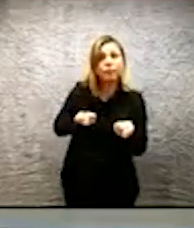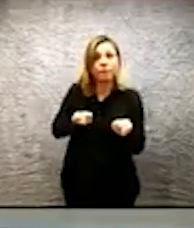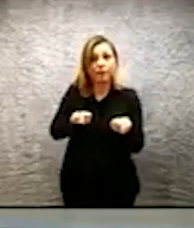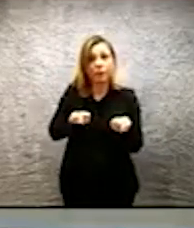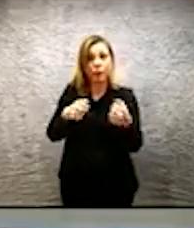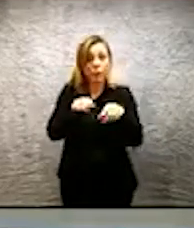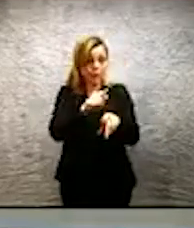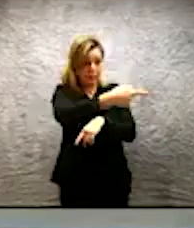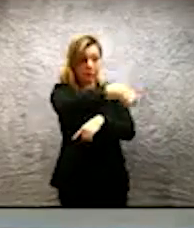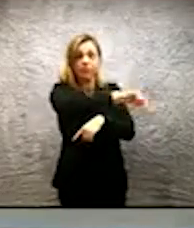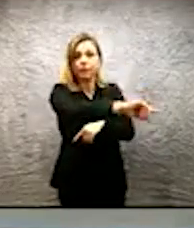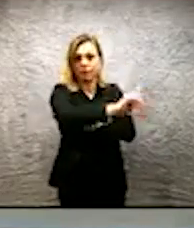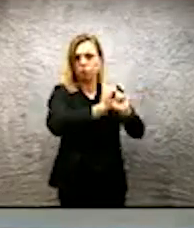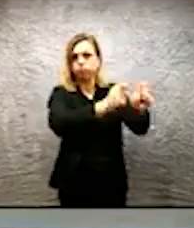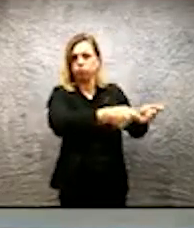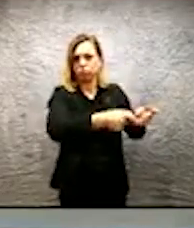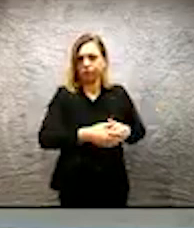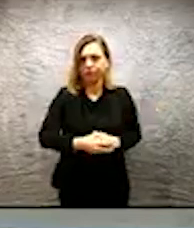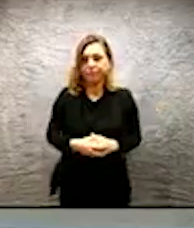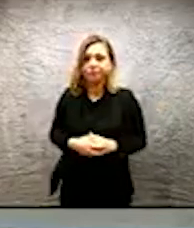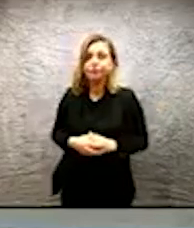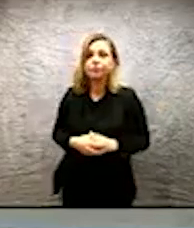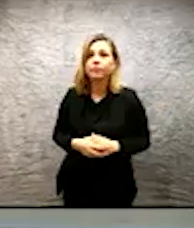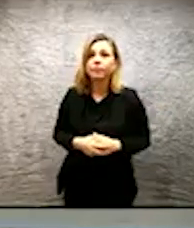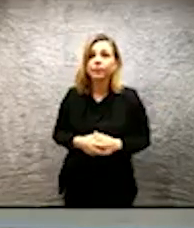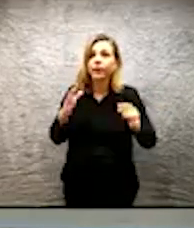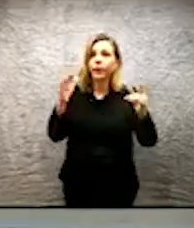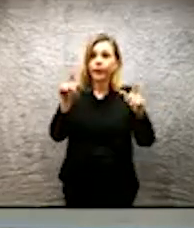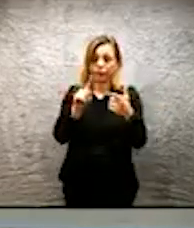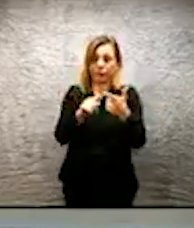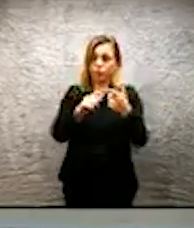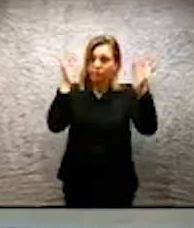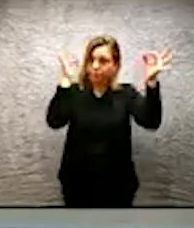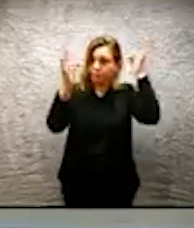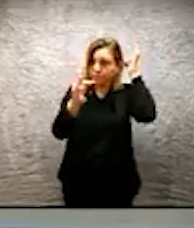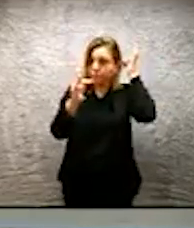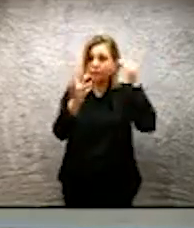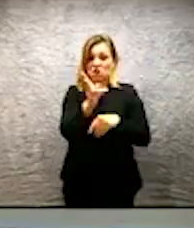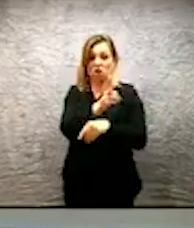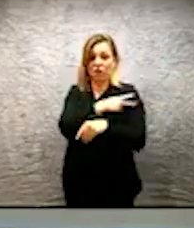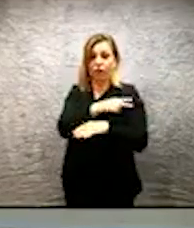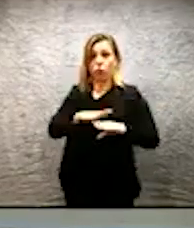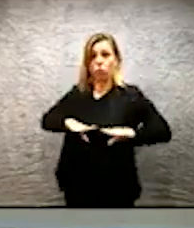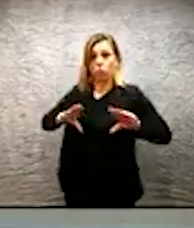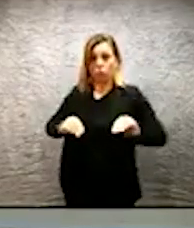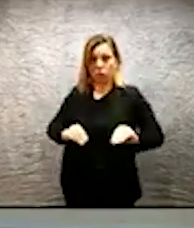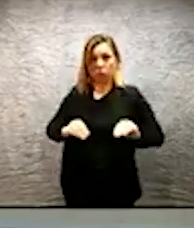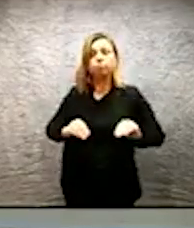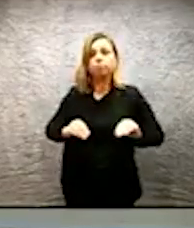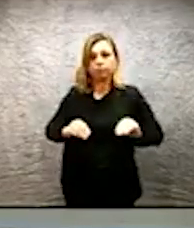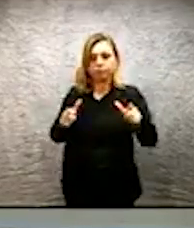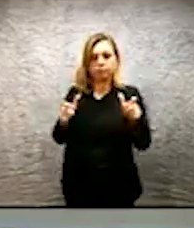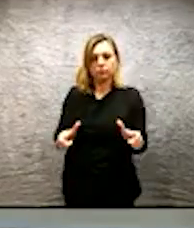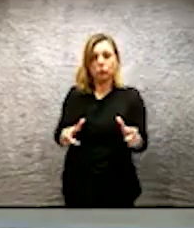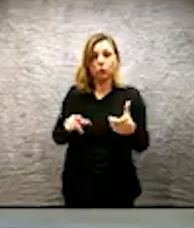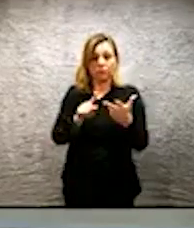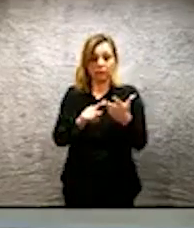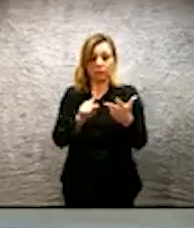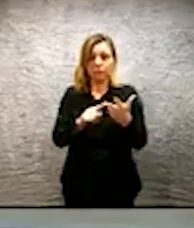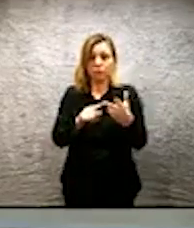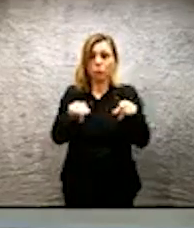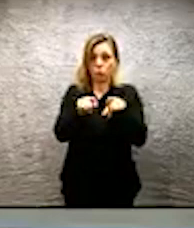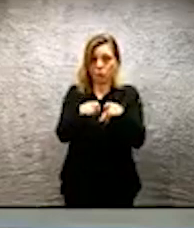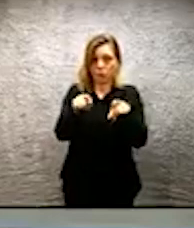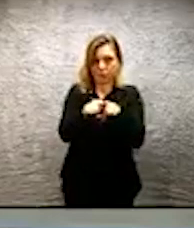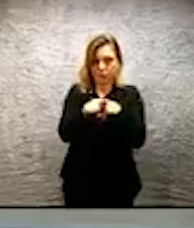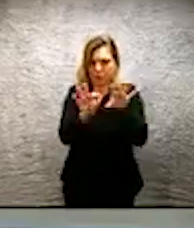Ils seront également chefs de poste et ils seront également opérateurs pour la